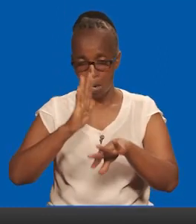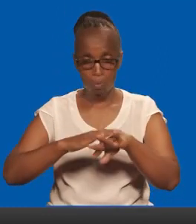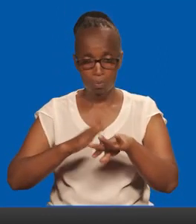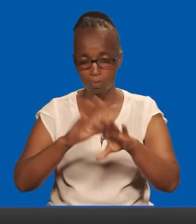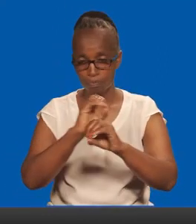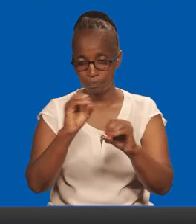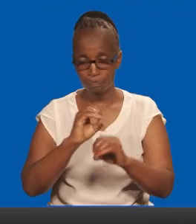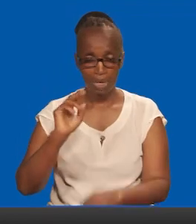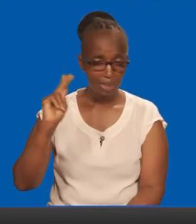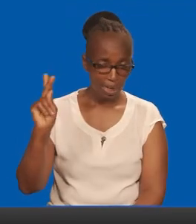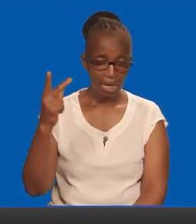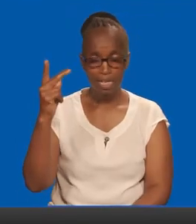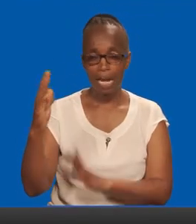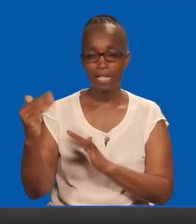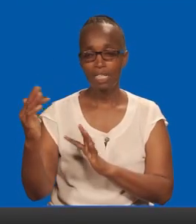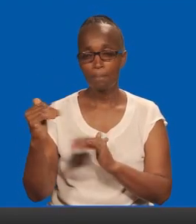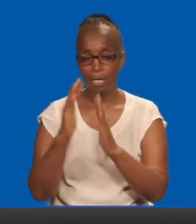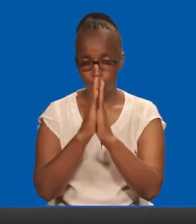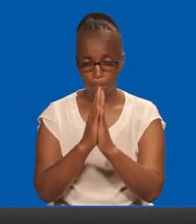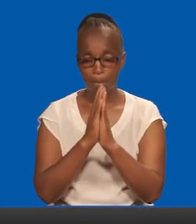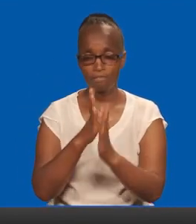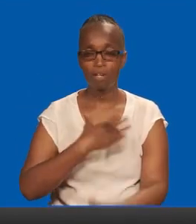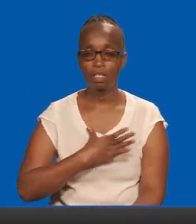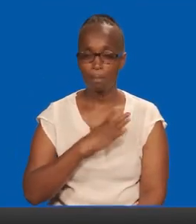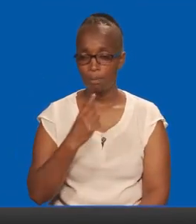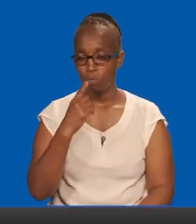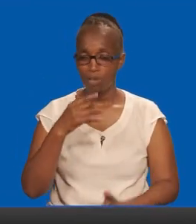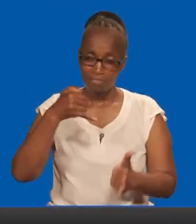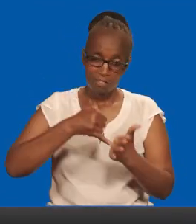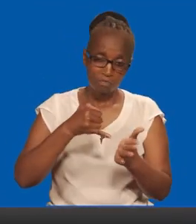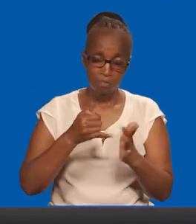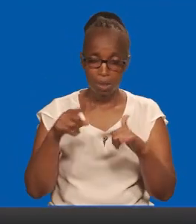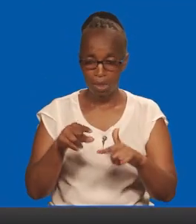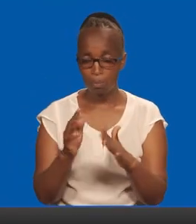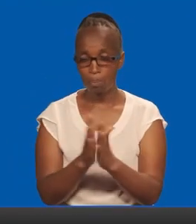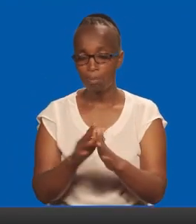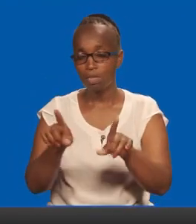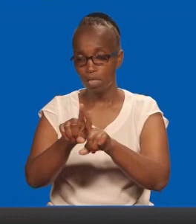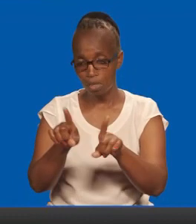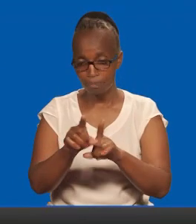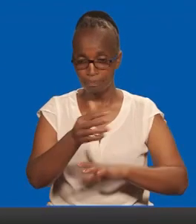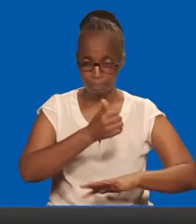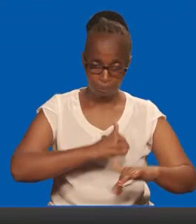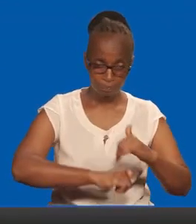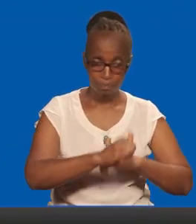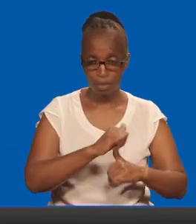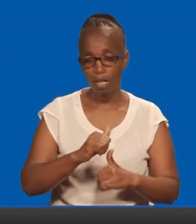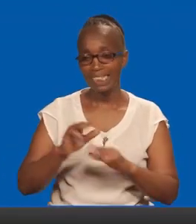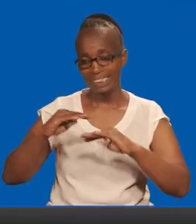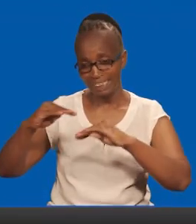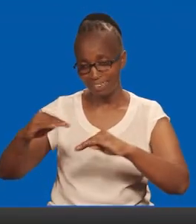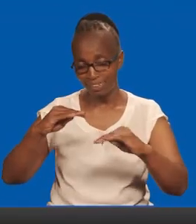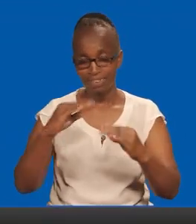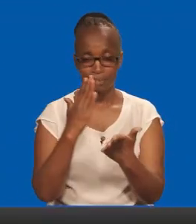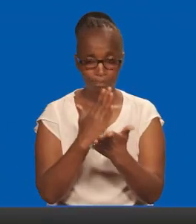wakenya Pia wametakiwa kuwaombea waliojitosa katika vitendo Hivi Ili waweze kuujua ukweli na kuyafuata matendo